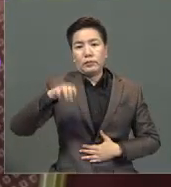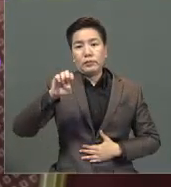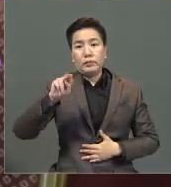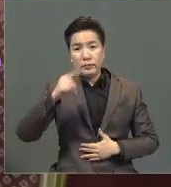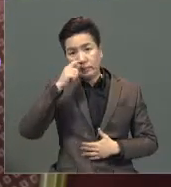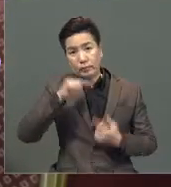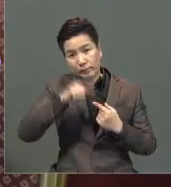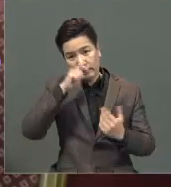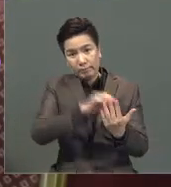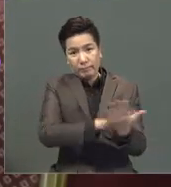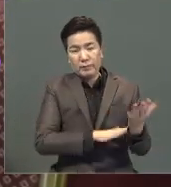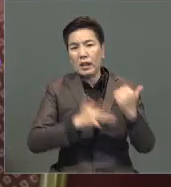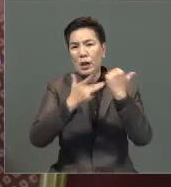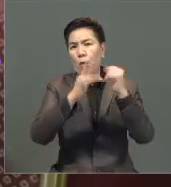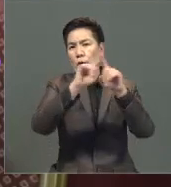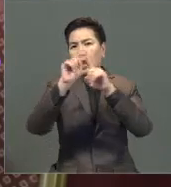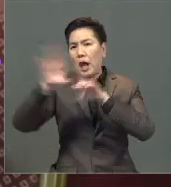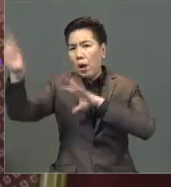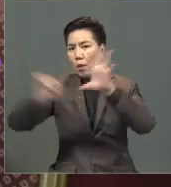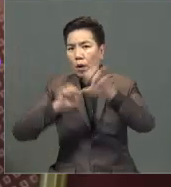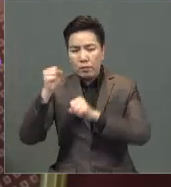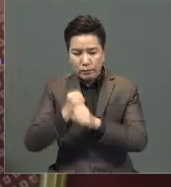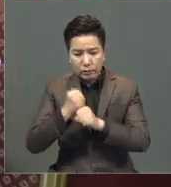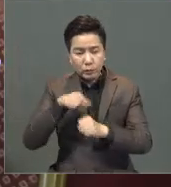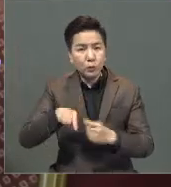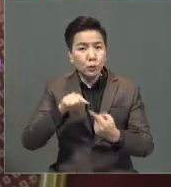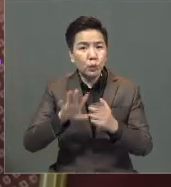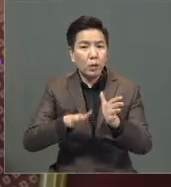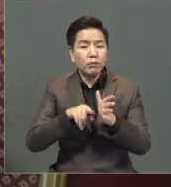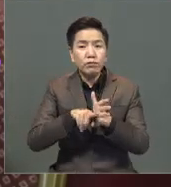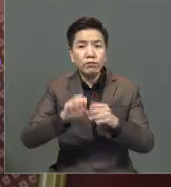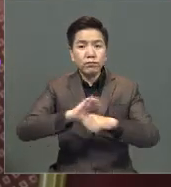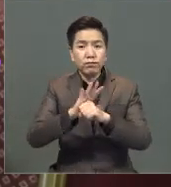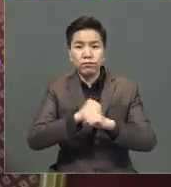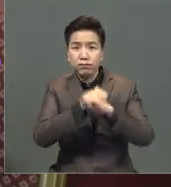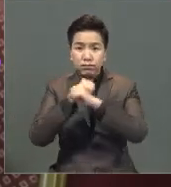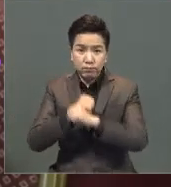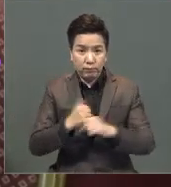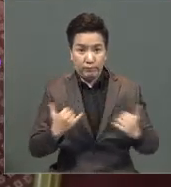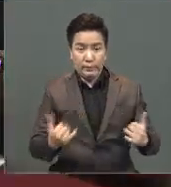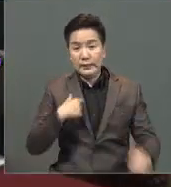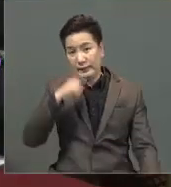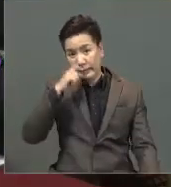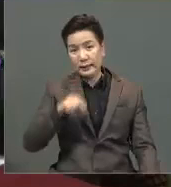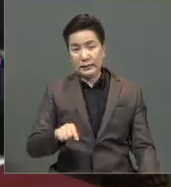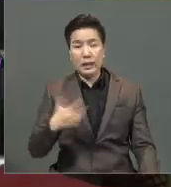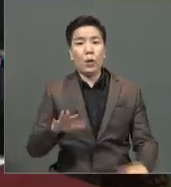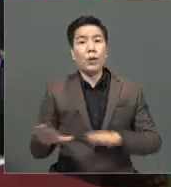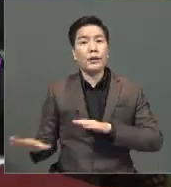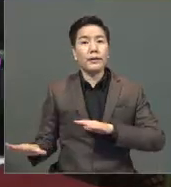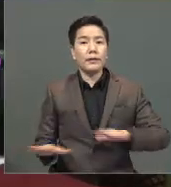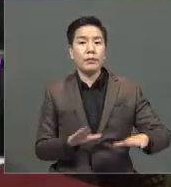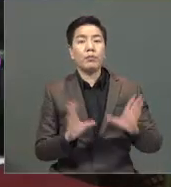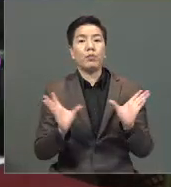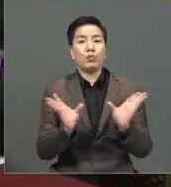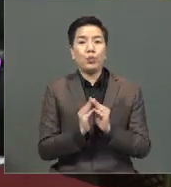พร้อมรับการถ่ายทอดเทคโนโลยีการผลิตวัคซีน covสิบเก้าในประเทศไทยนอกจากนี้ค่ะก็จะเตรียม